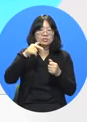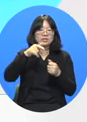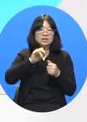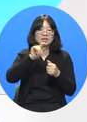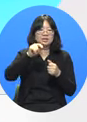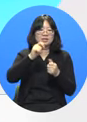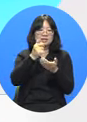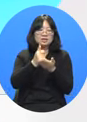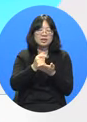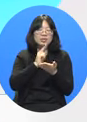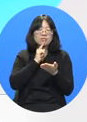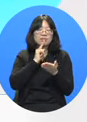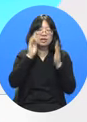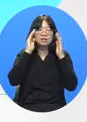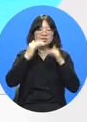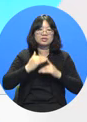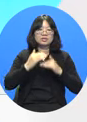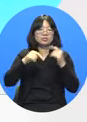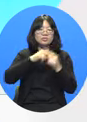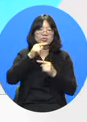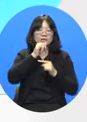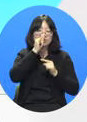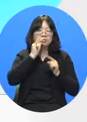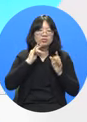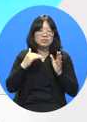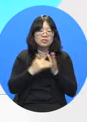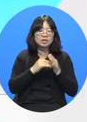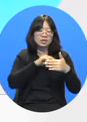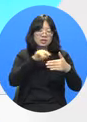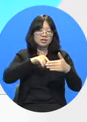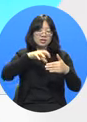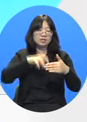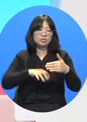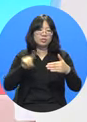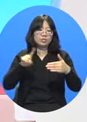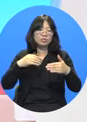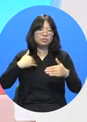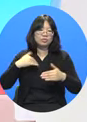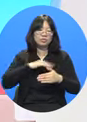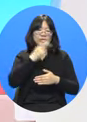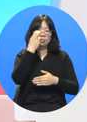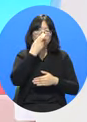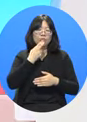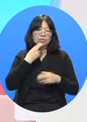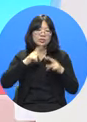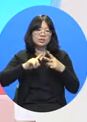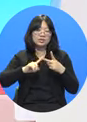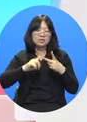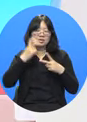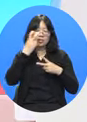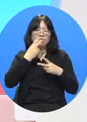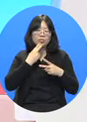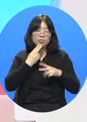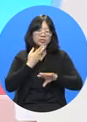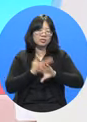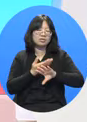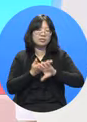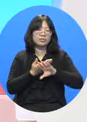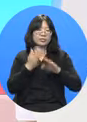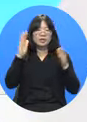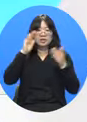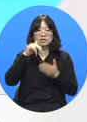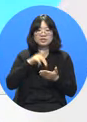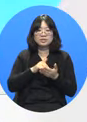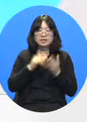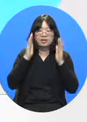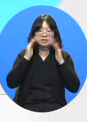말씀하셨듯이 이거는 학습 과정으로서만 운영이 되고 그 안에서 뭐 저희가 보호를 안 하거나 감독을 안 하거나 그런 게 아니고